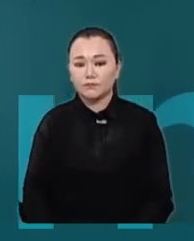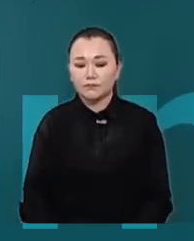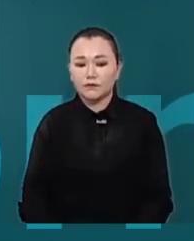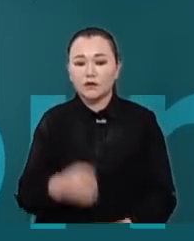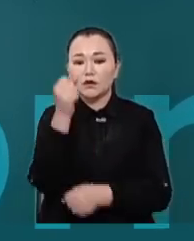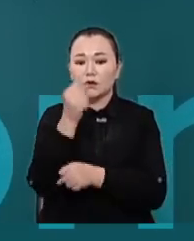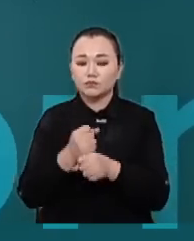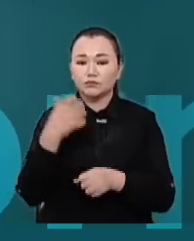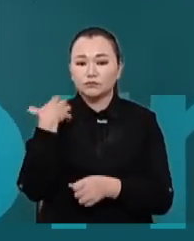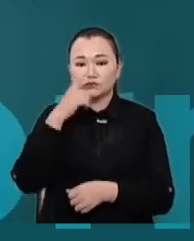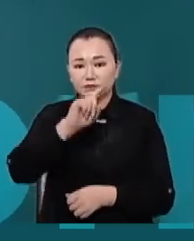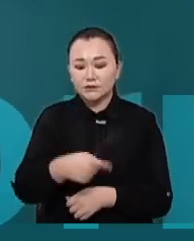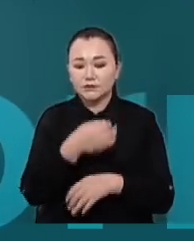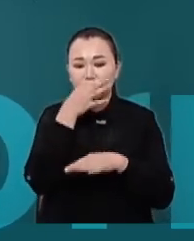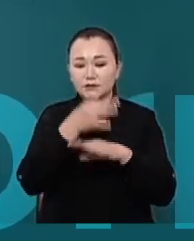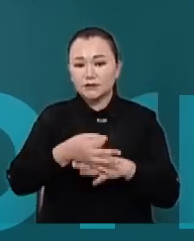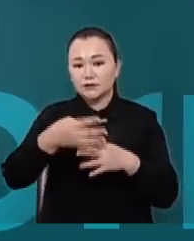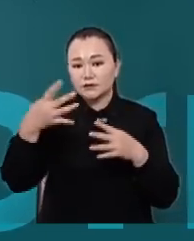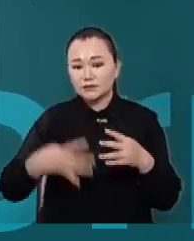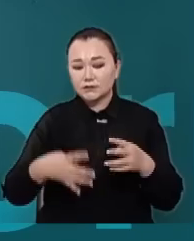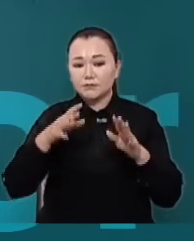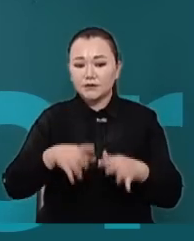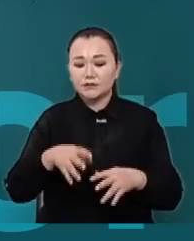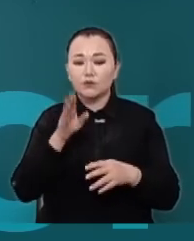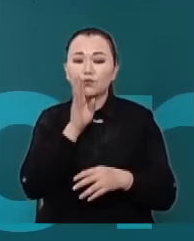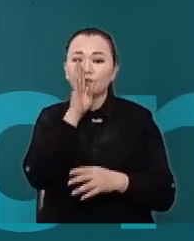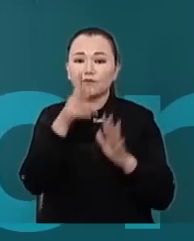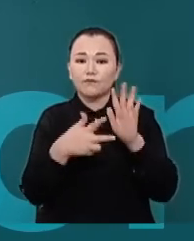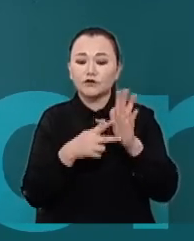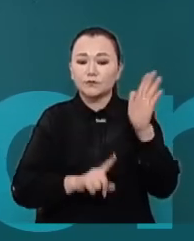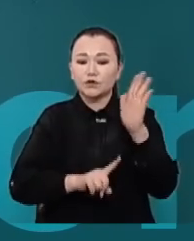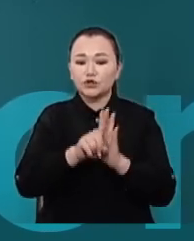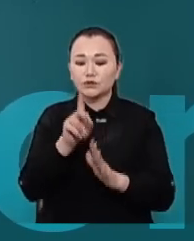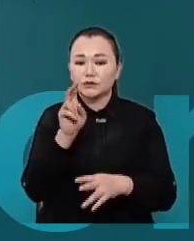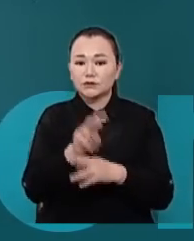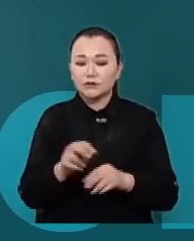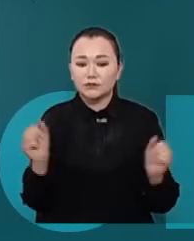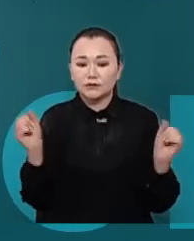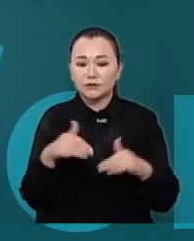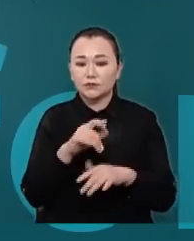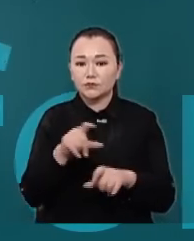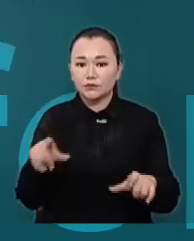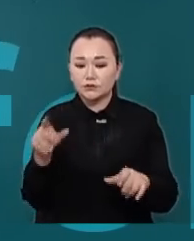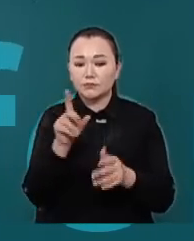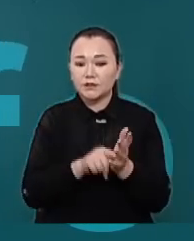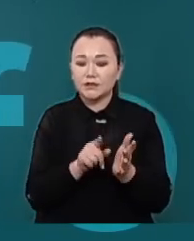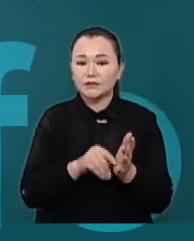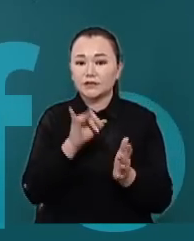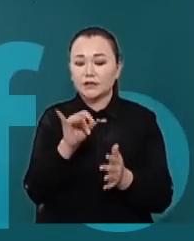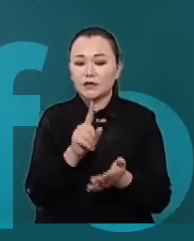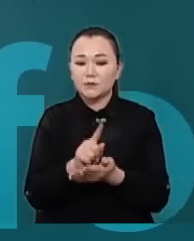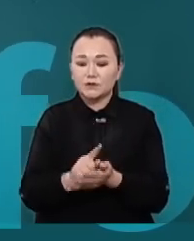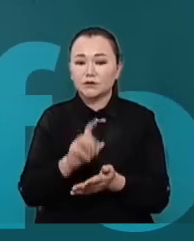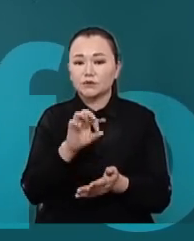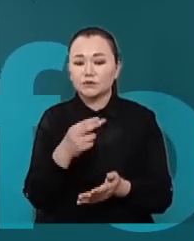Жұмысшылар басшылыққа талаптарын айтып, кәсіпорын ғимаратының алдына таңғы 8-ден бастап шыққан. Жиналғандар сондай-ақ зейнетақы мен міндетті